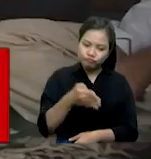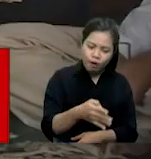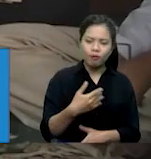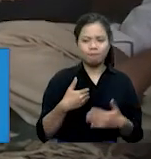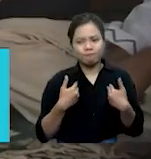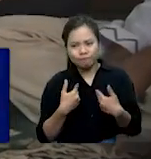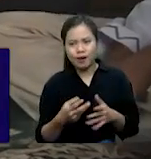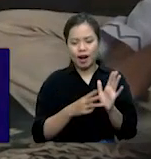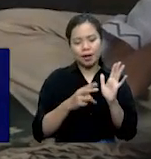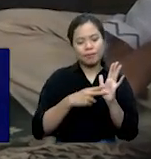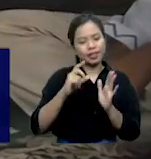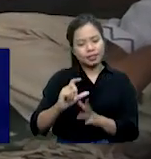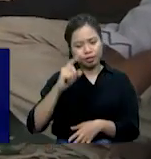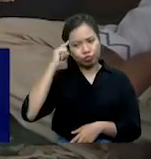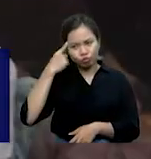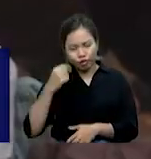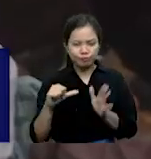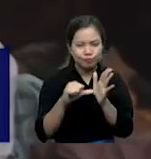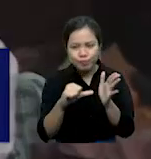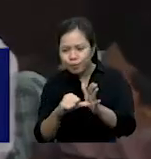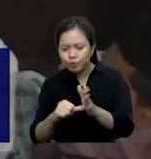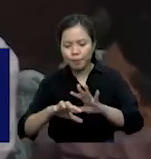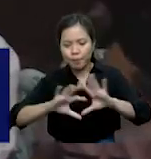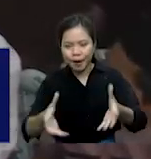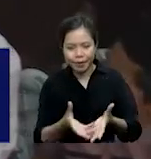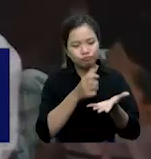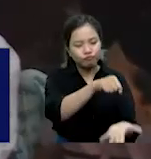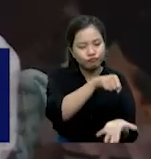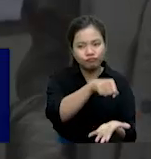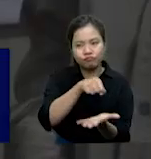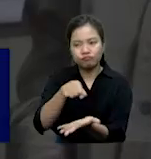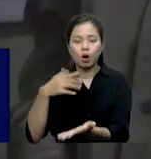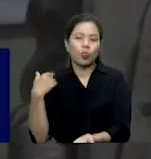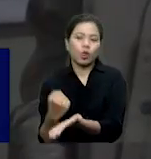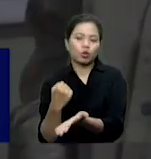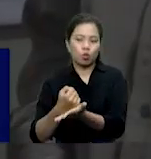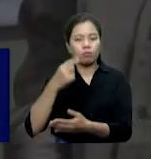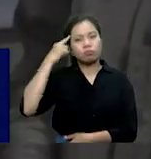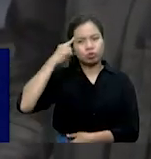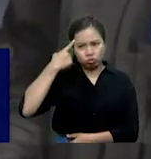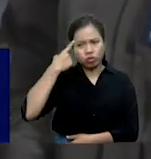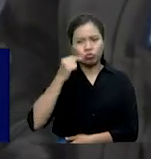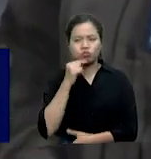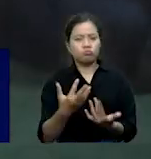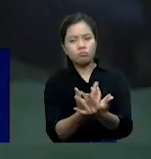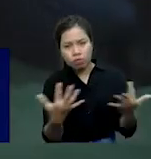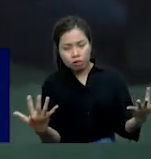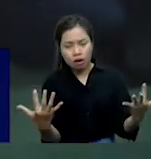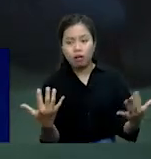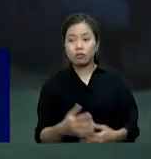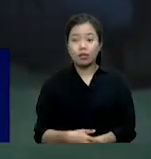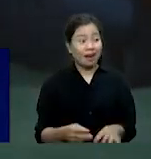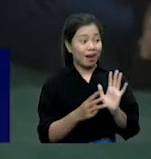MNC Peduli memberikan bantuan berupa sembako sebagai bentuk tanggung jawab dan kepedulian sosial terhadap masyarakat. Tak hanya itu, MNC Peduli